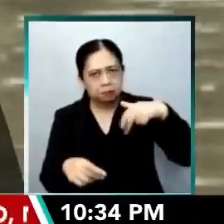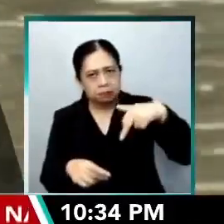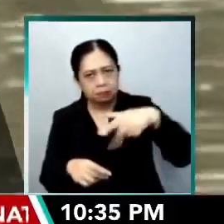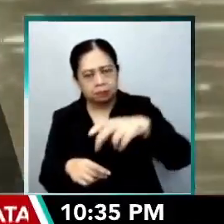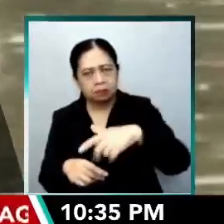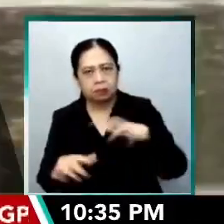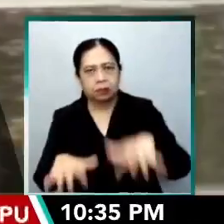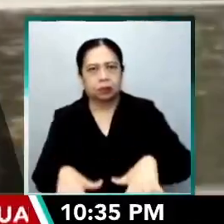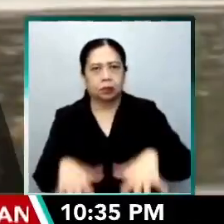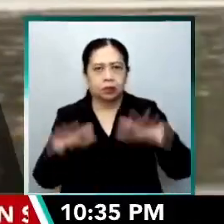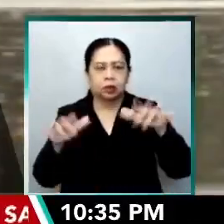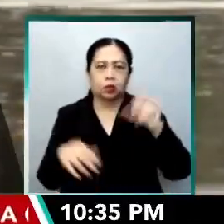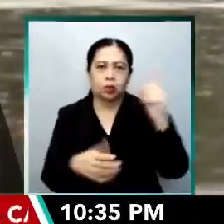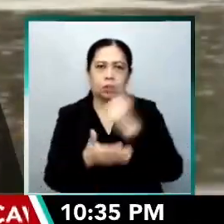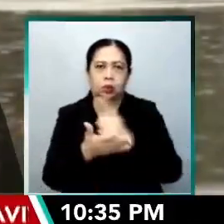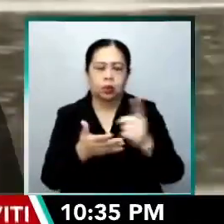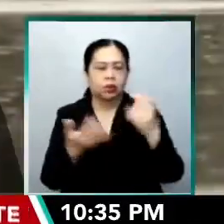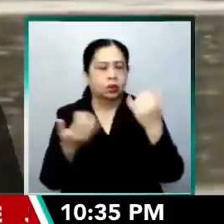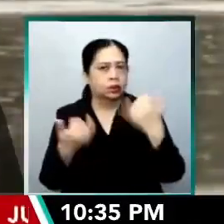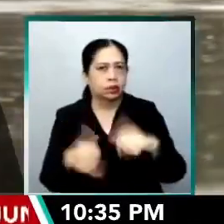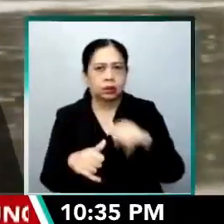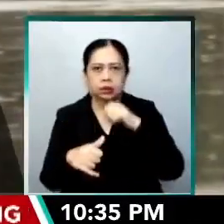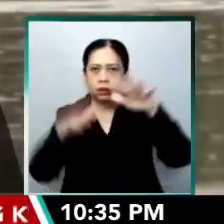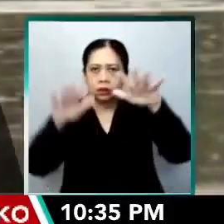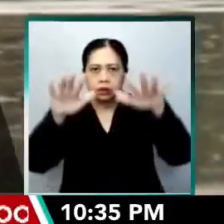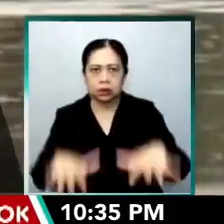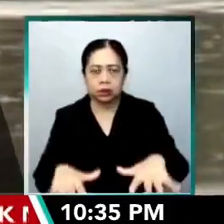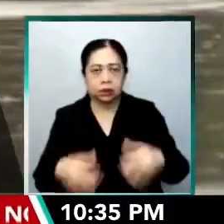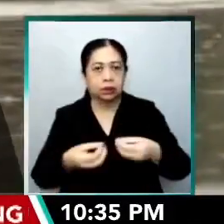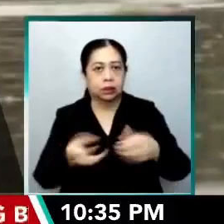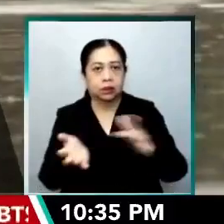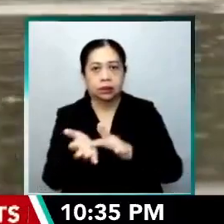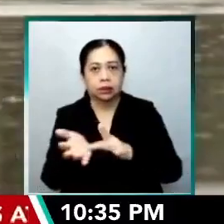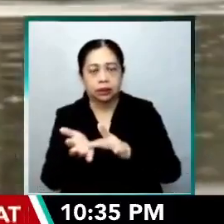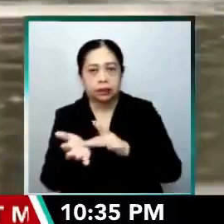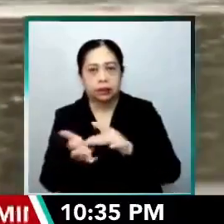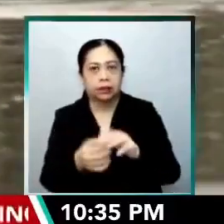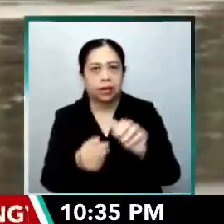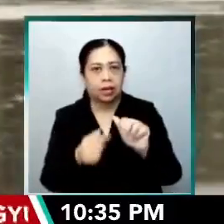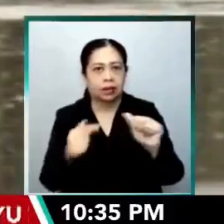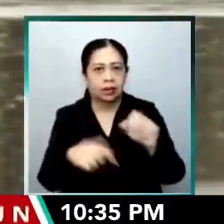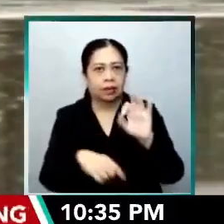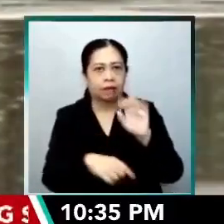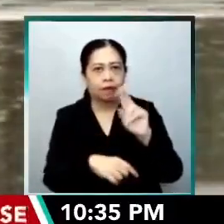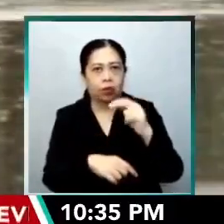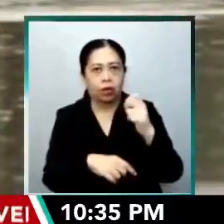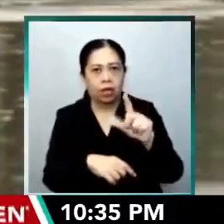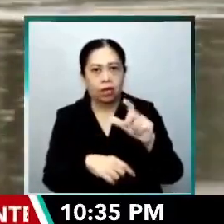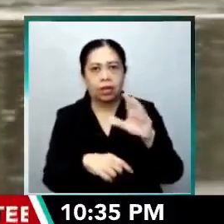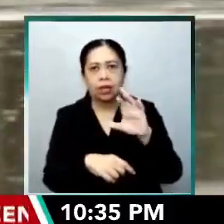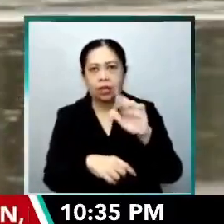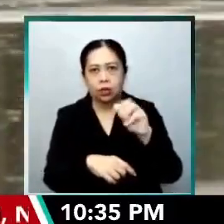nang di pa humuhupa. Namahagi na ng gamot gaya ng antifungal cream.